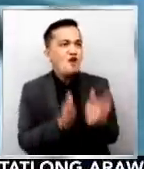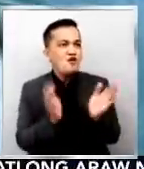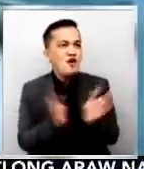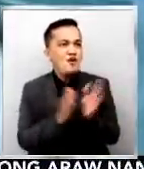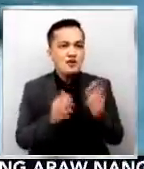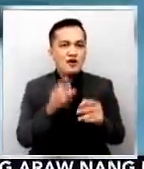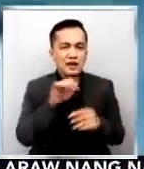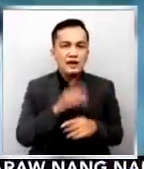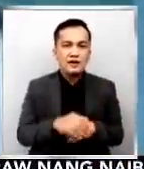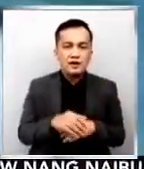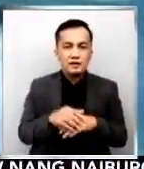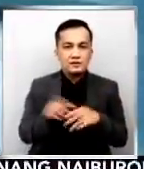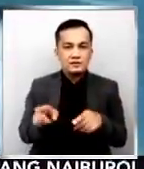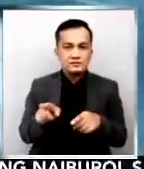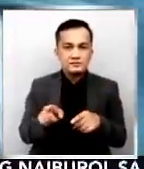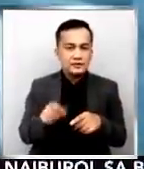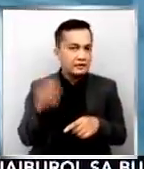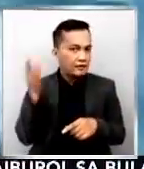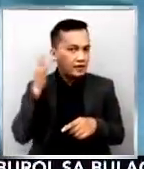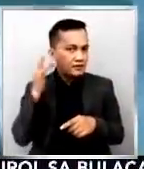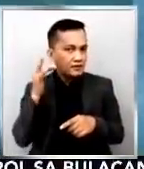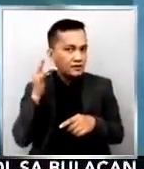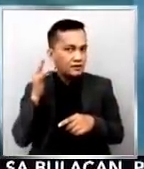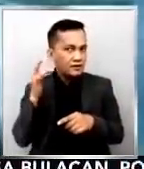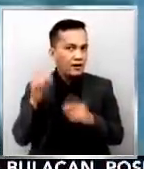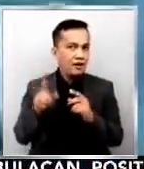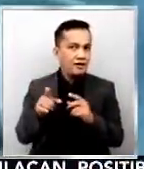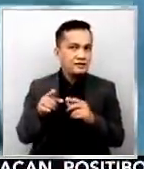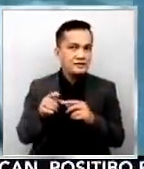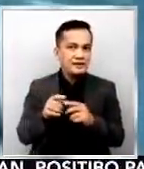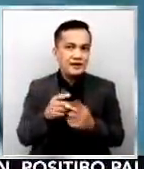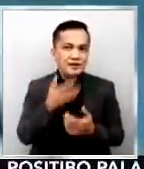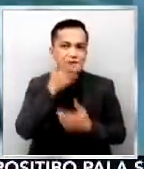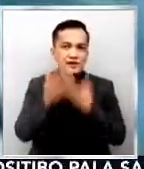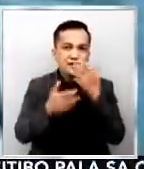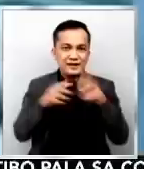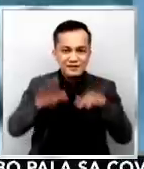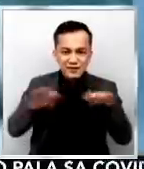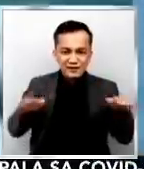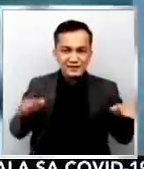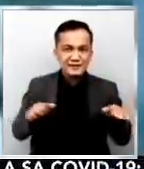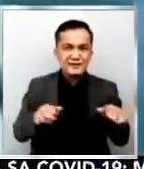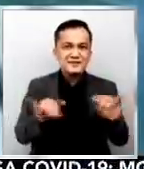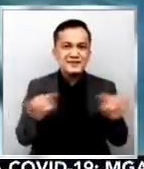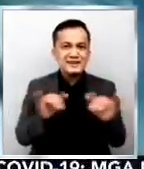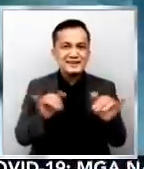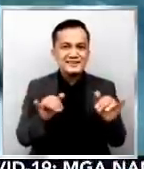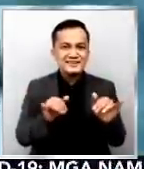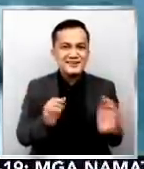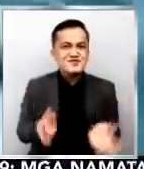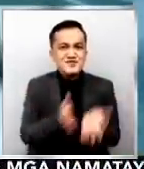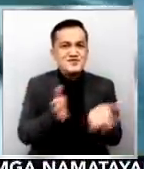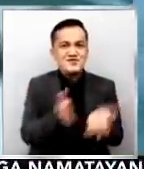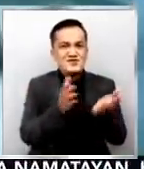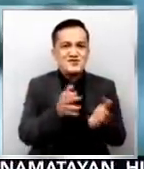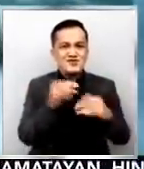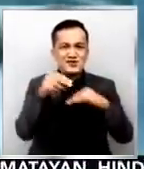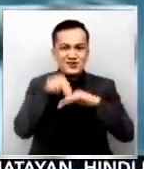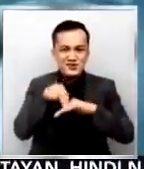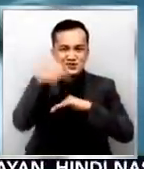Habang maririnig sa background ang boses ng ilang kabataang animoy, binubuyo siyang dumive.